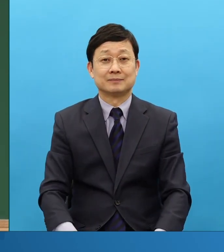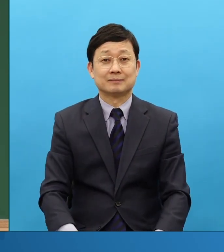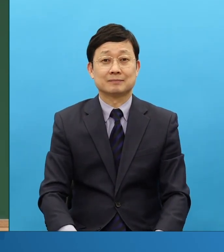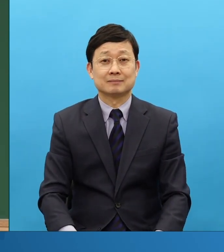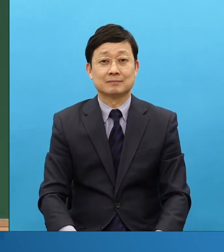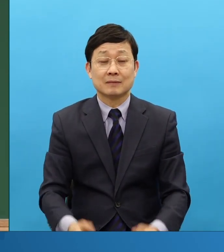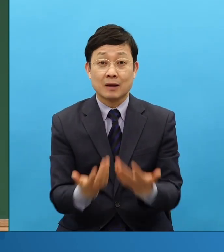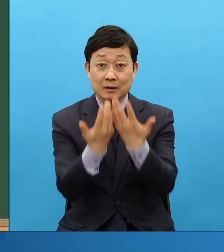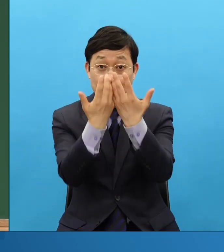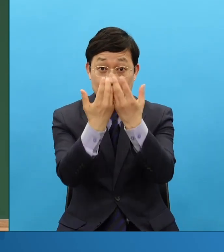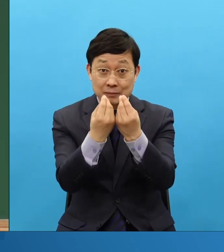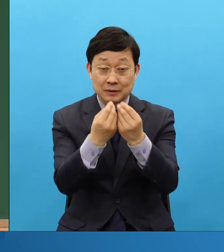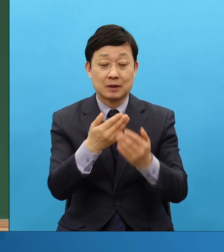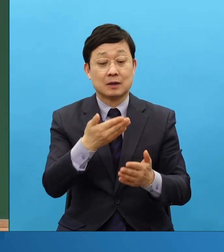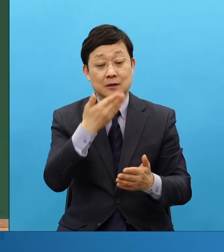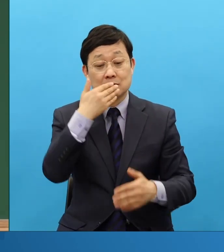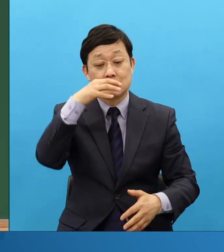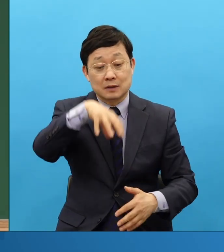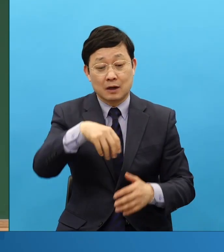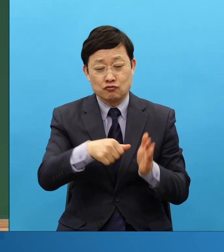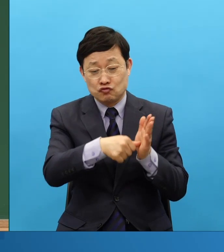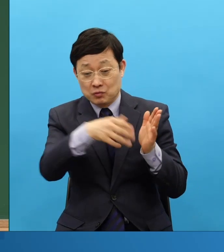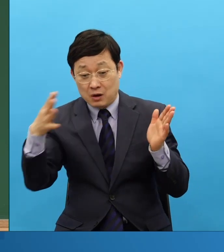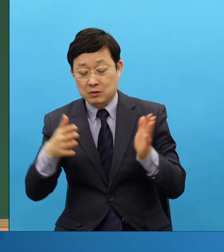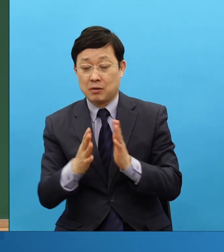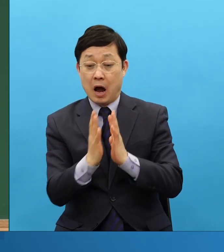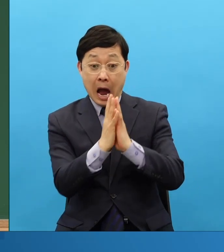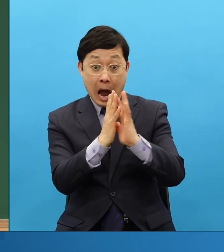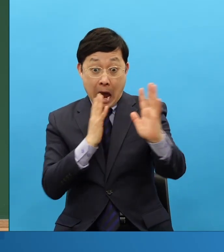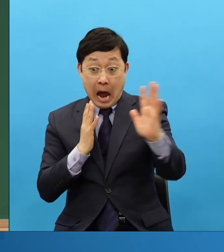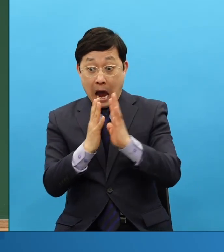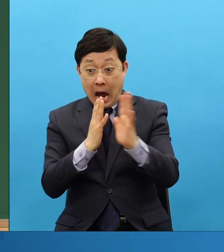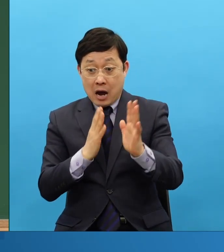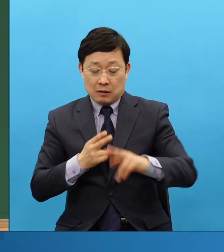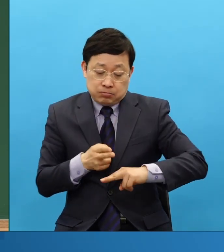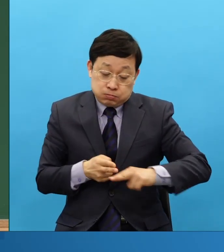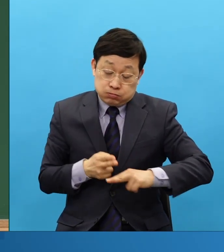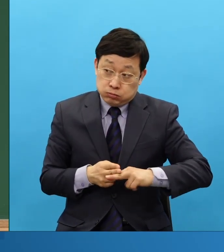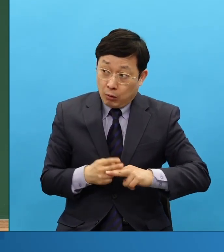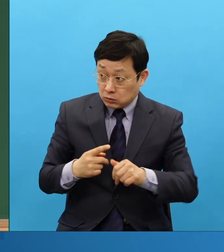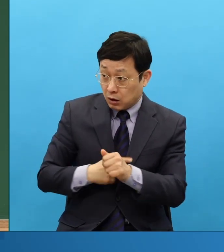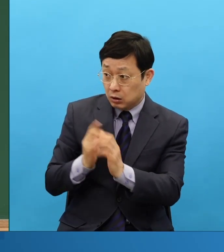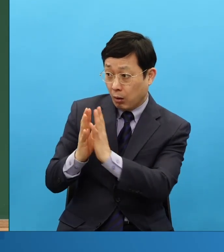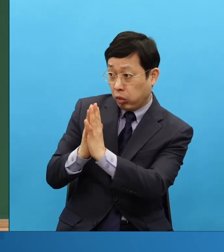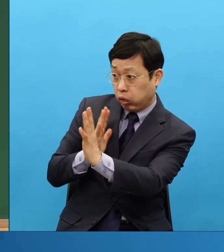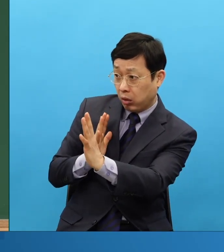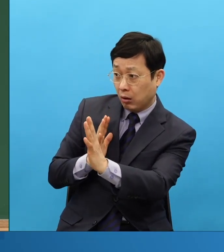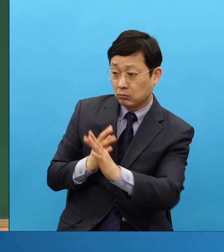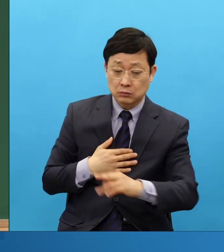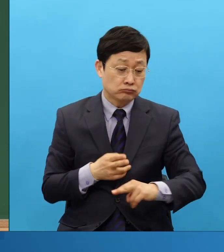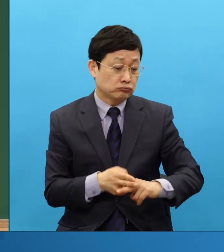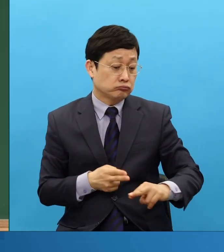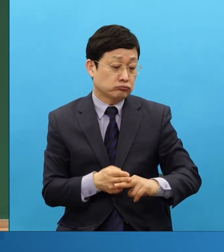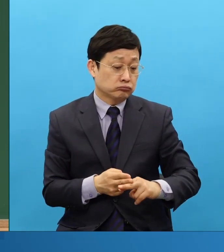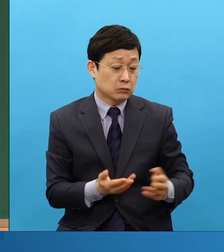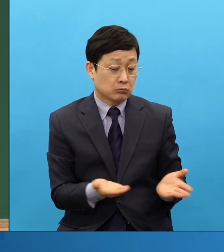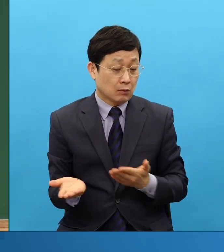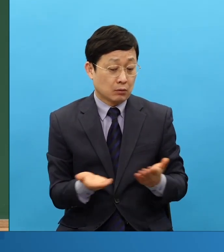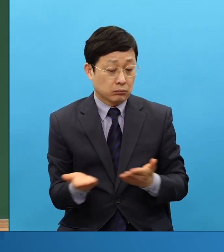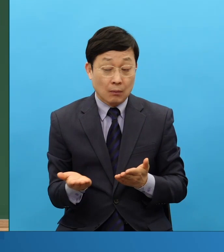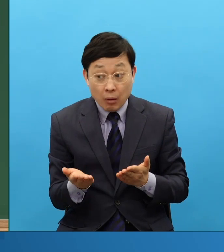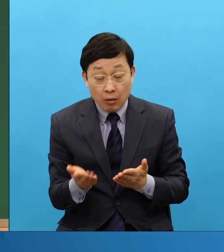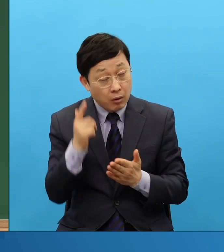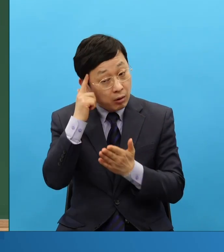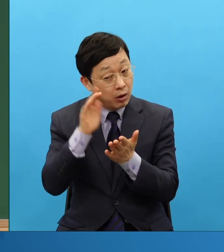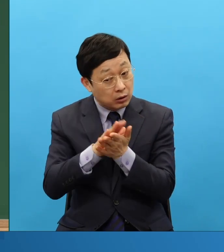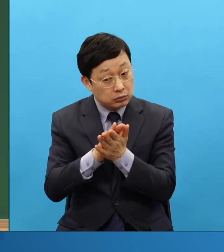식당에 줄 서서 밥 먹고 줄 선 사람들 주인 누가 오라 했습니까? Now all the people who are standing in line to eat at a restaurant, did the owner beg them to come there? 아, 주인은